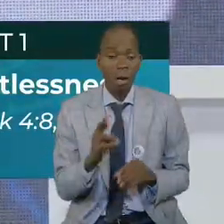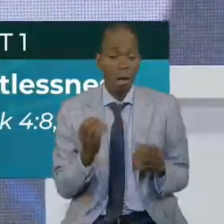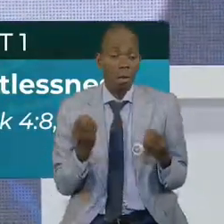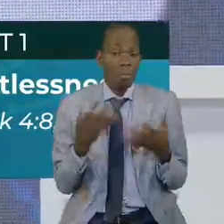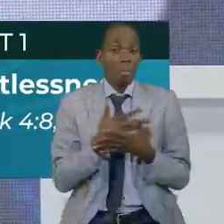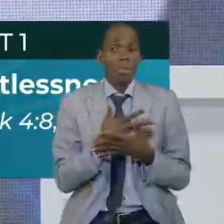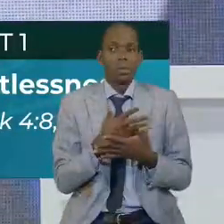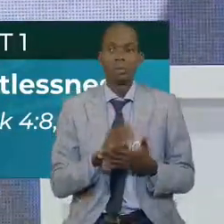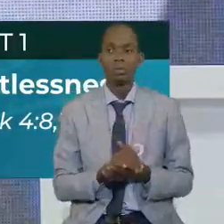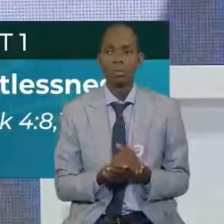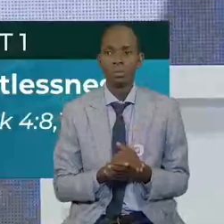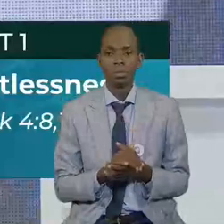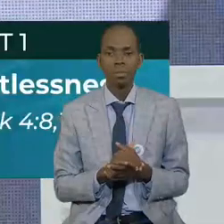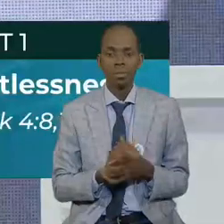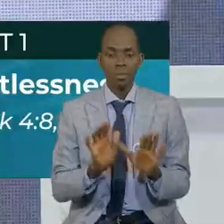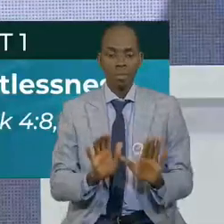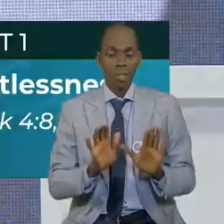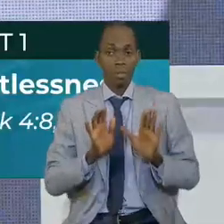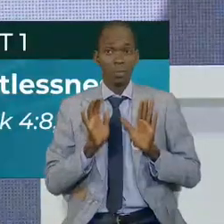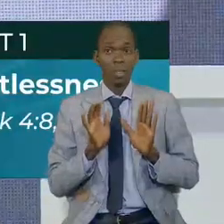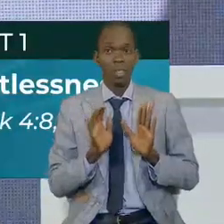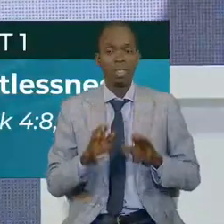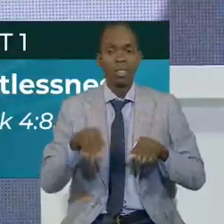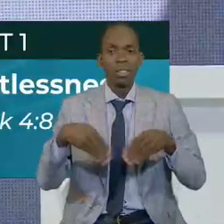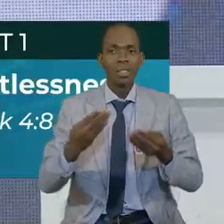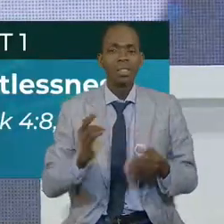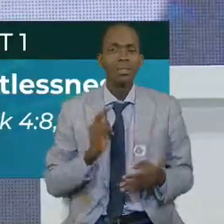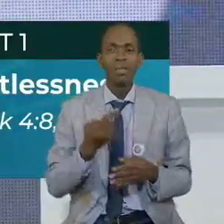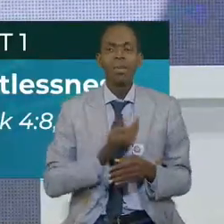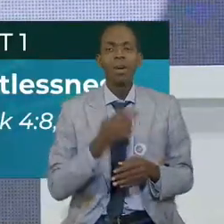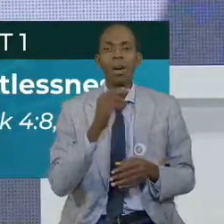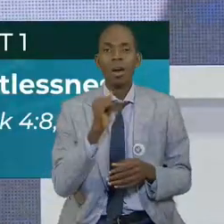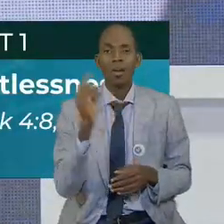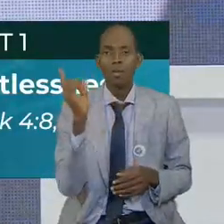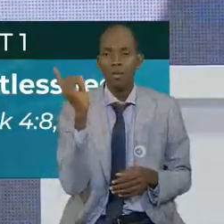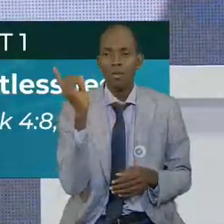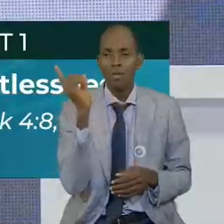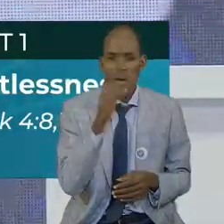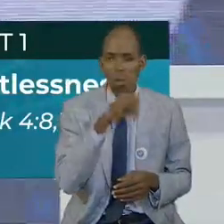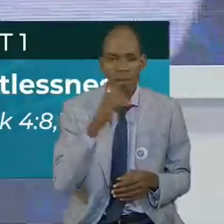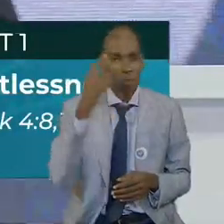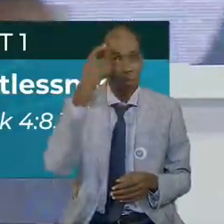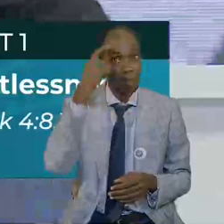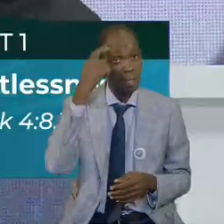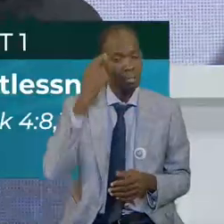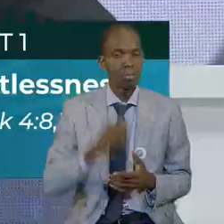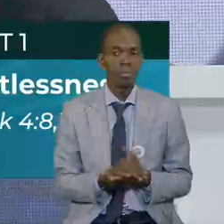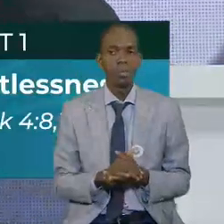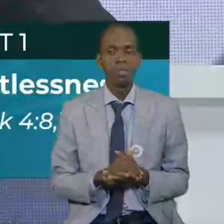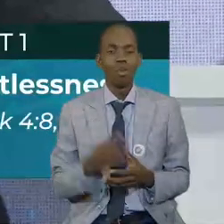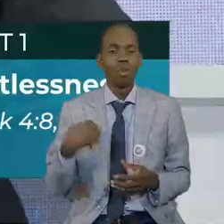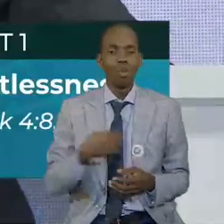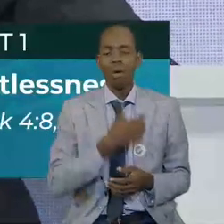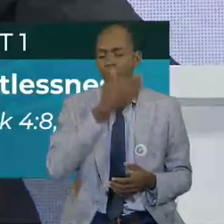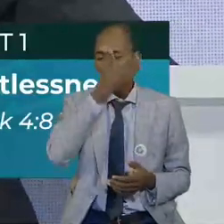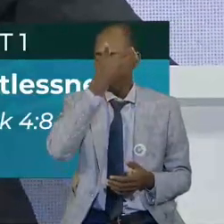peur. Fear gives us a porous brain. La crainte nous donne un cerveau pauvre. We forget